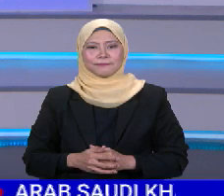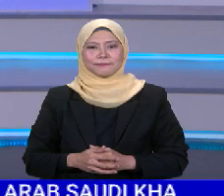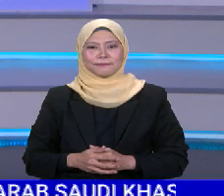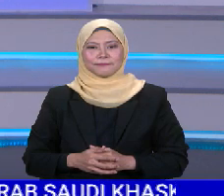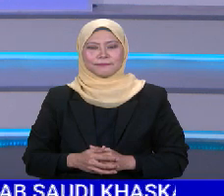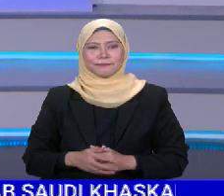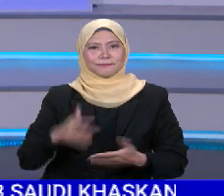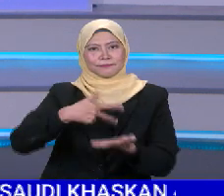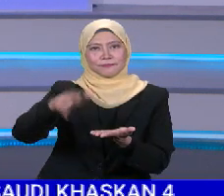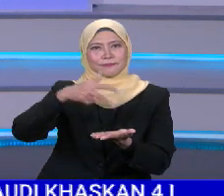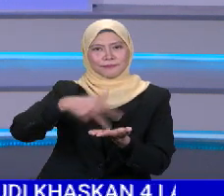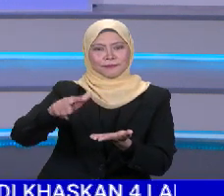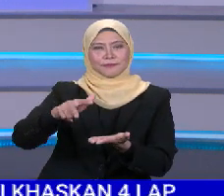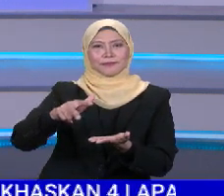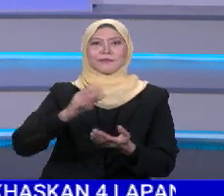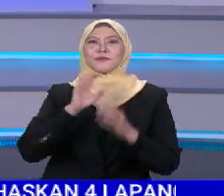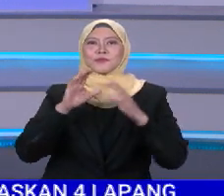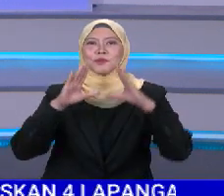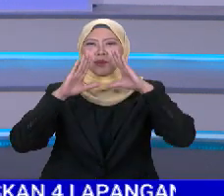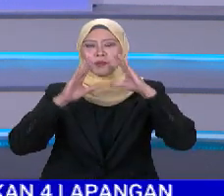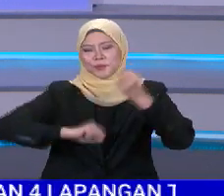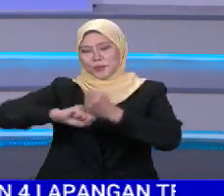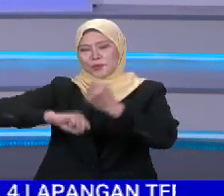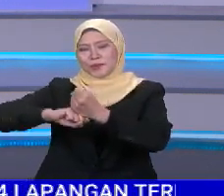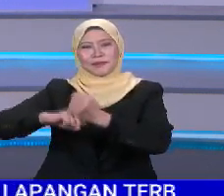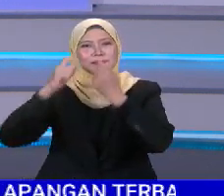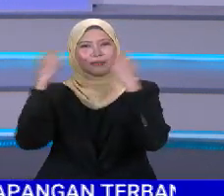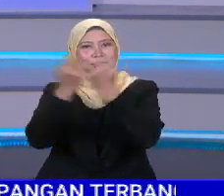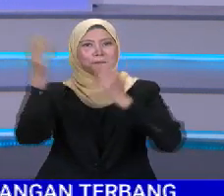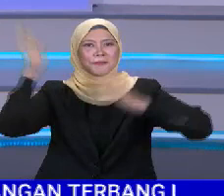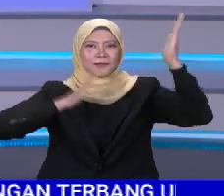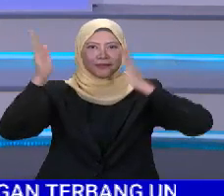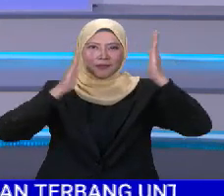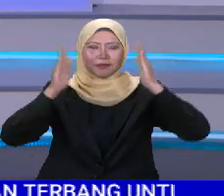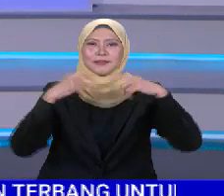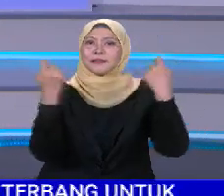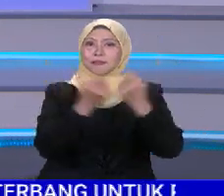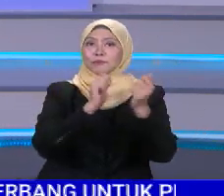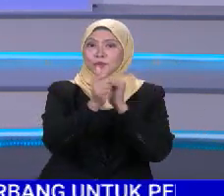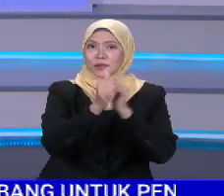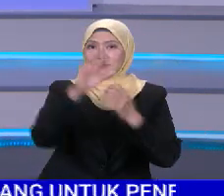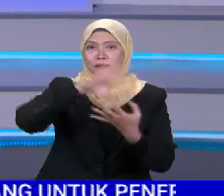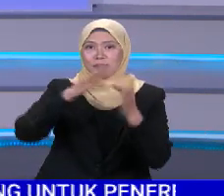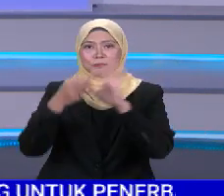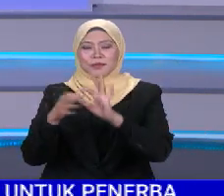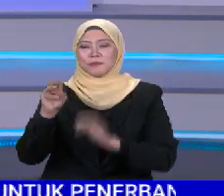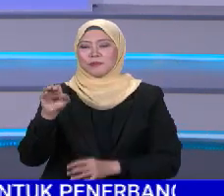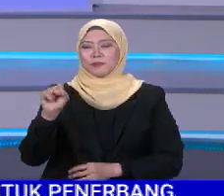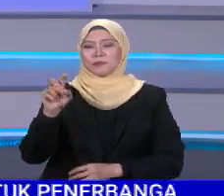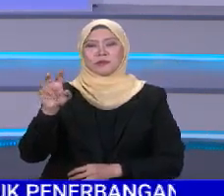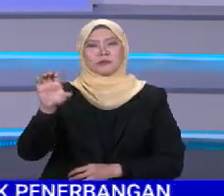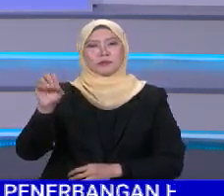legenda bola sepak long sokongan buat harimau Malaya bekas penggempur utama skuad sukan olimpik Moskow